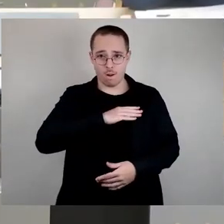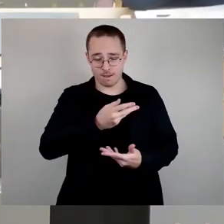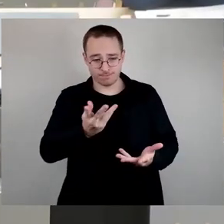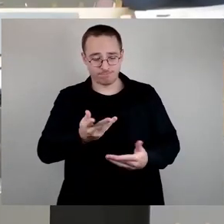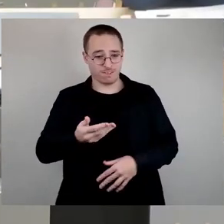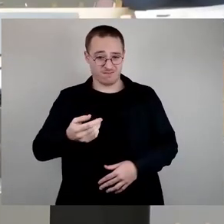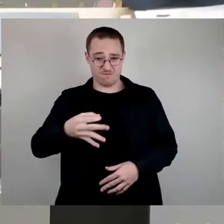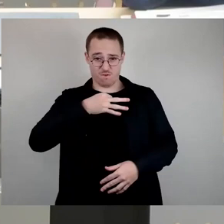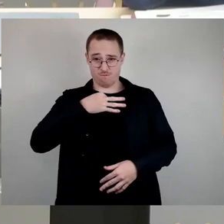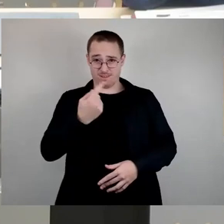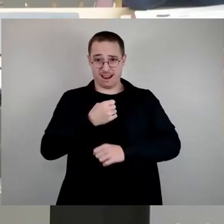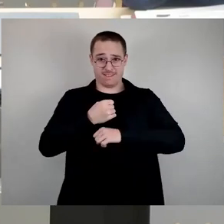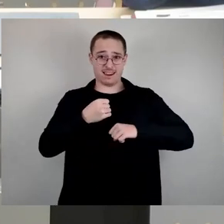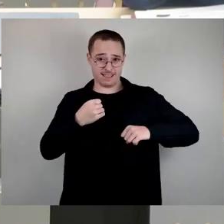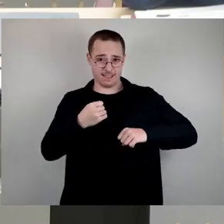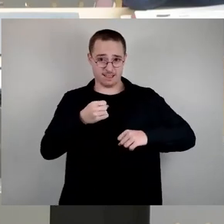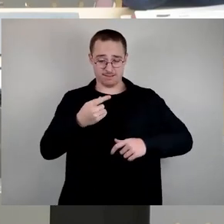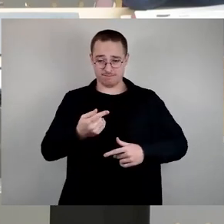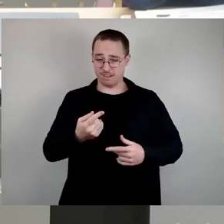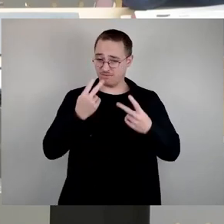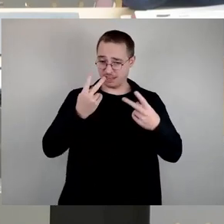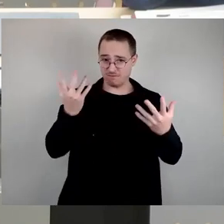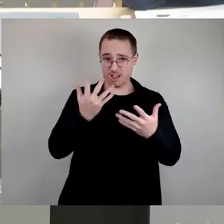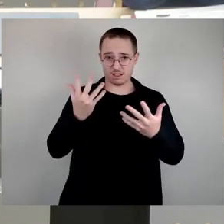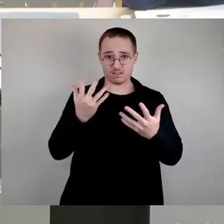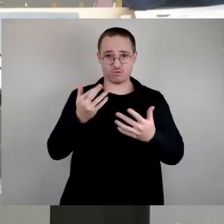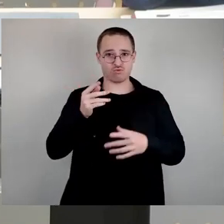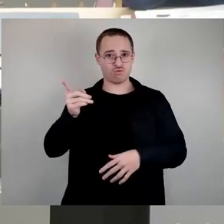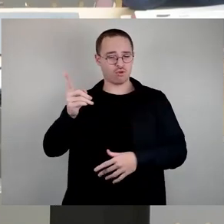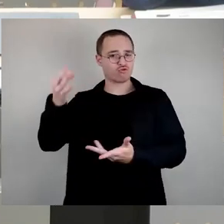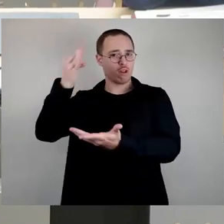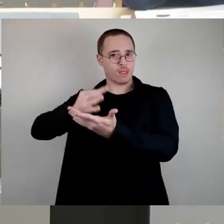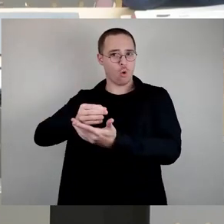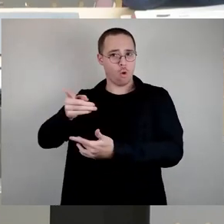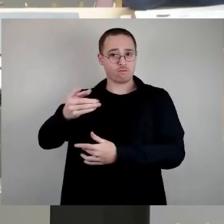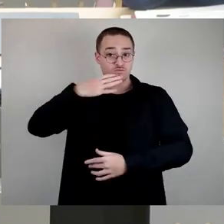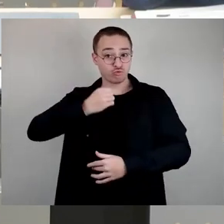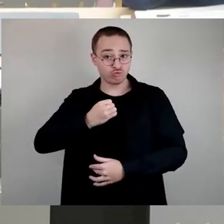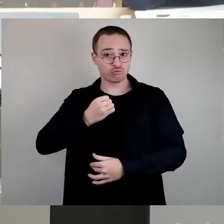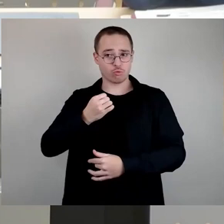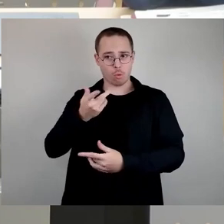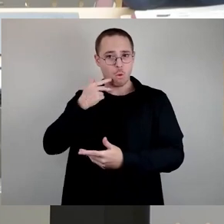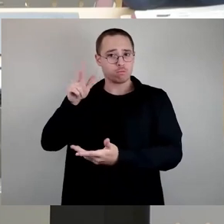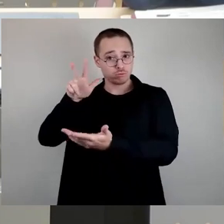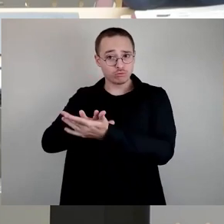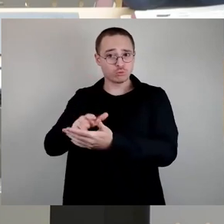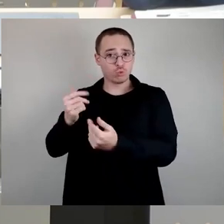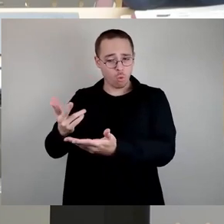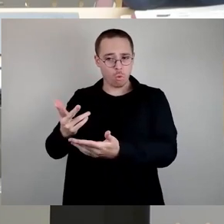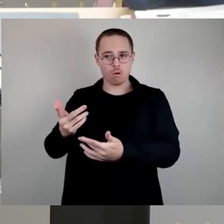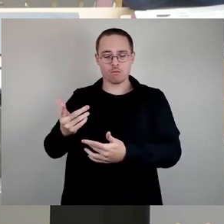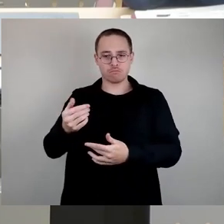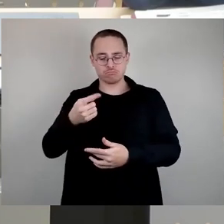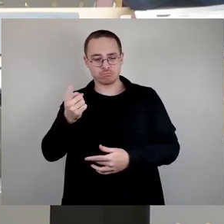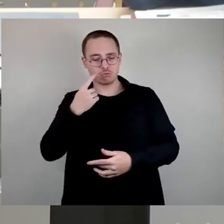diesen Standort dort so gewünscht, bestätigt hat. Es gab keine Stimmen dagegen. Wir haben das abgewogen. Vorher ist